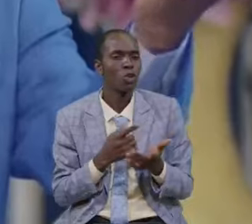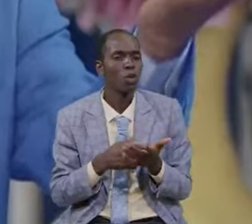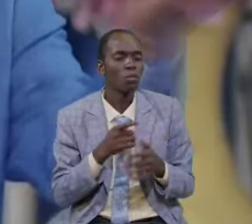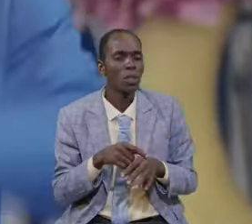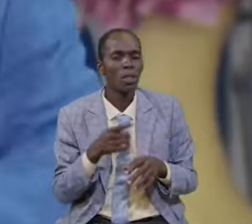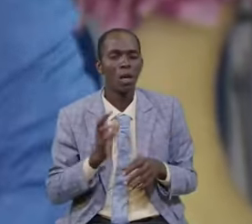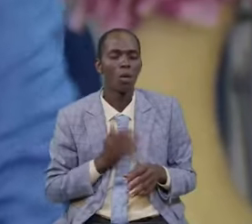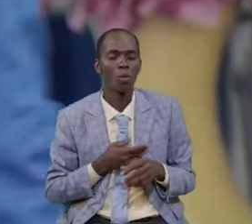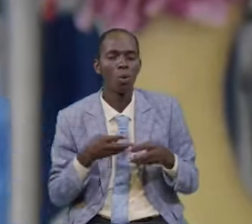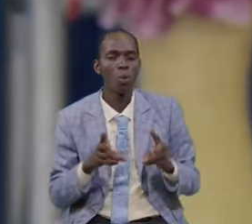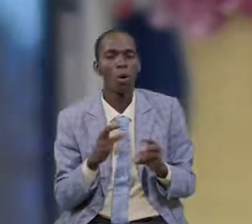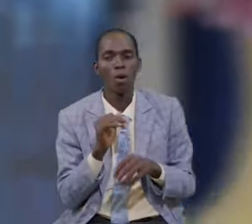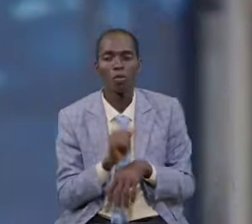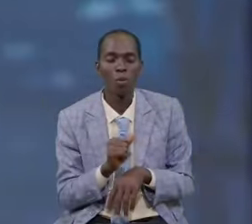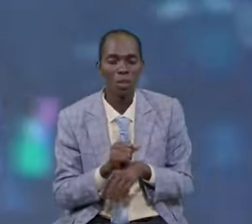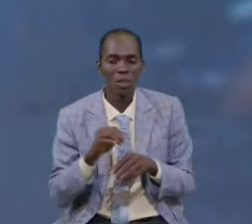dans chaque nation